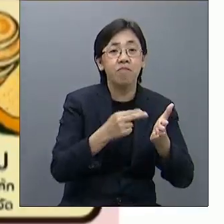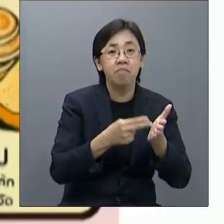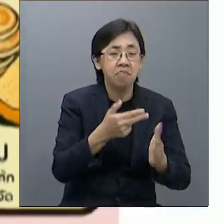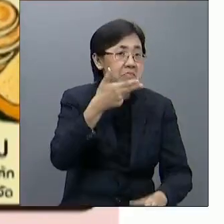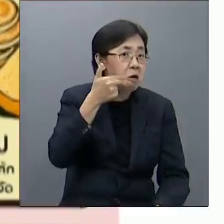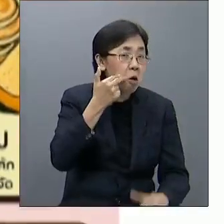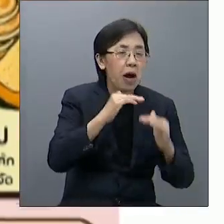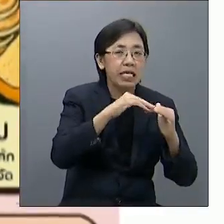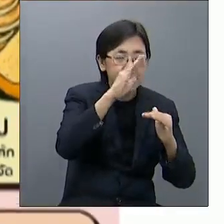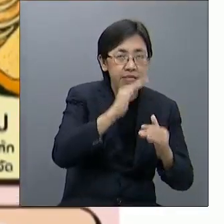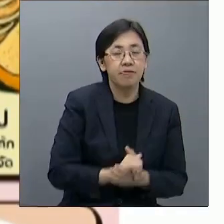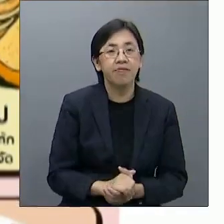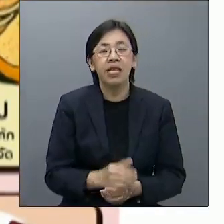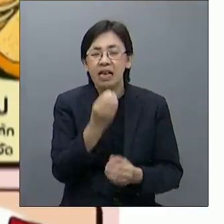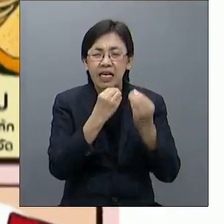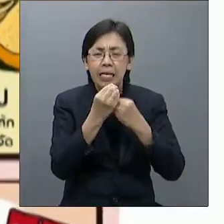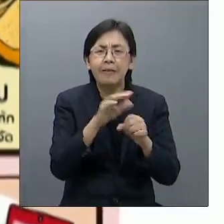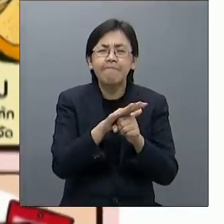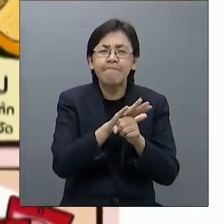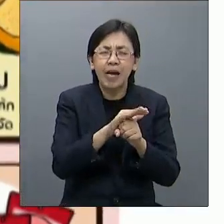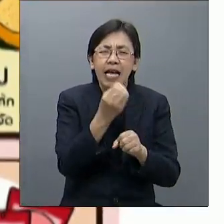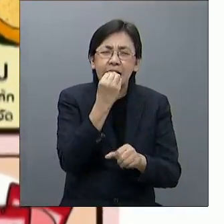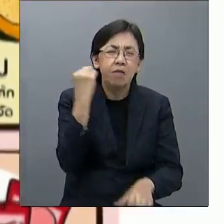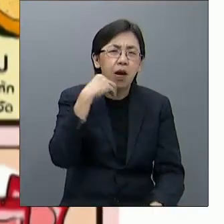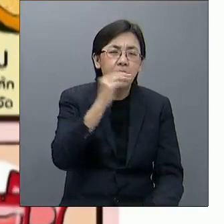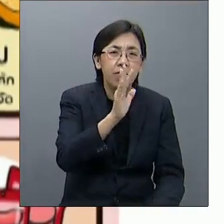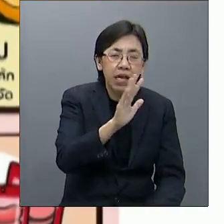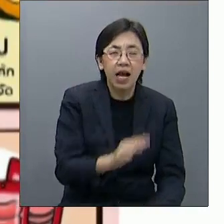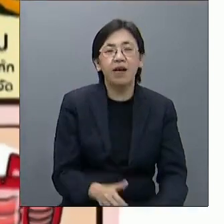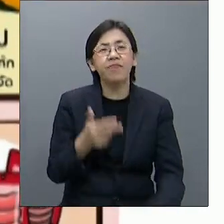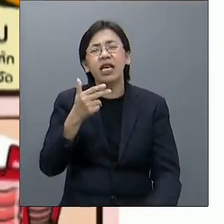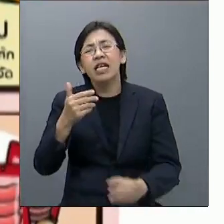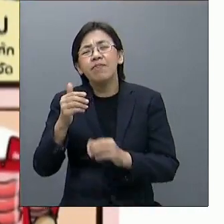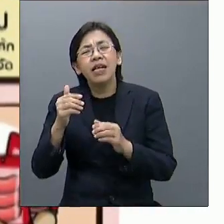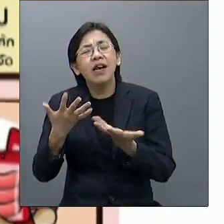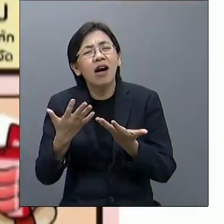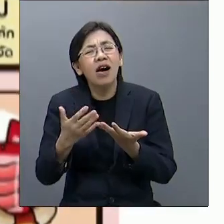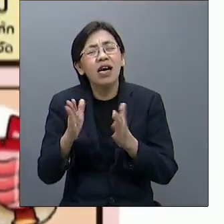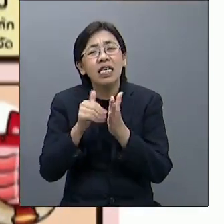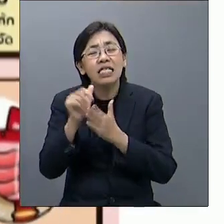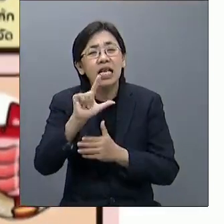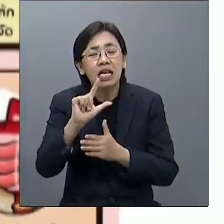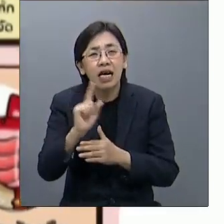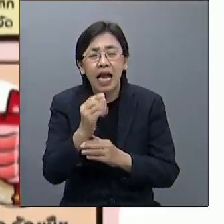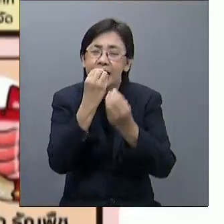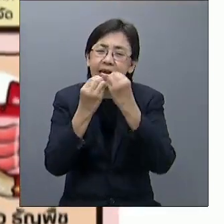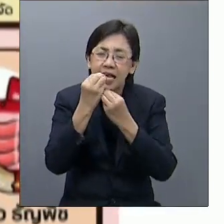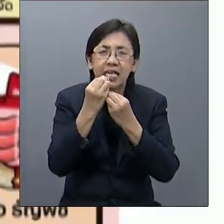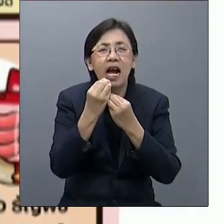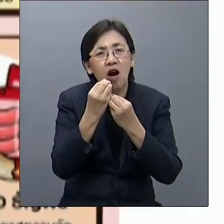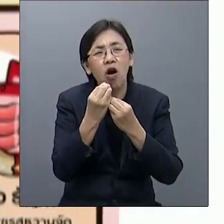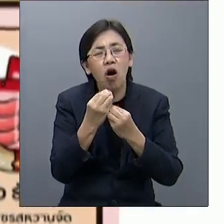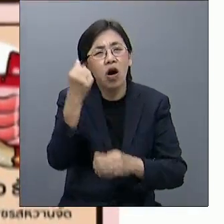าลเกินนะคะบริโภคได้นานๆทีนะคะขนมอะไรอยู่ในเกณฑ์สีเหลืองซึ่งบริโภคได้สัก2หรือ